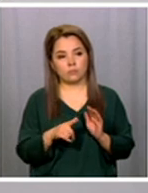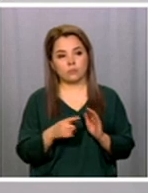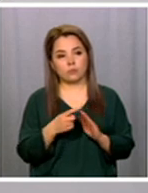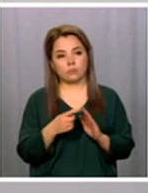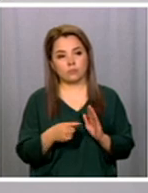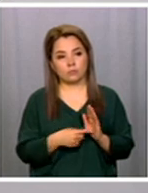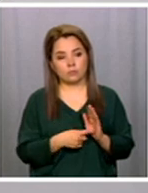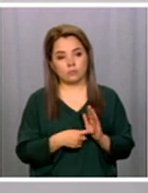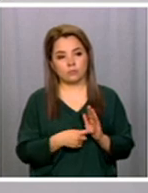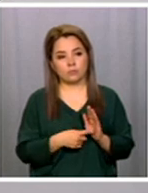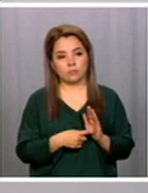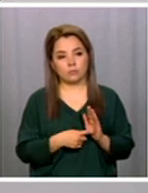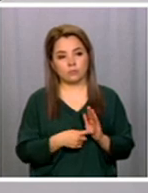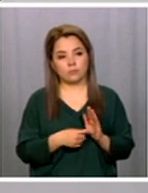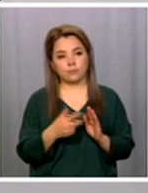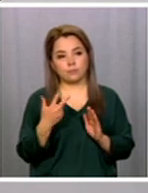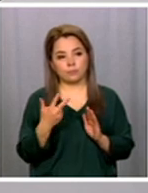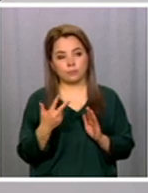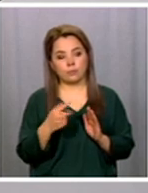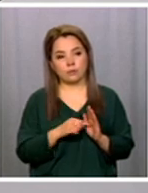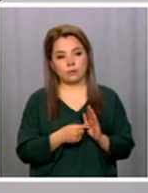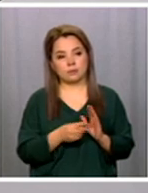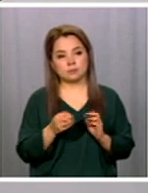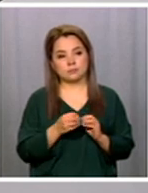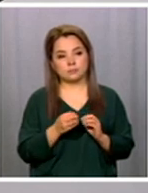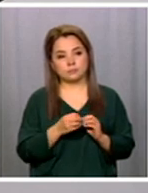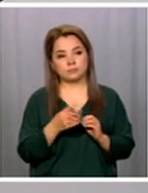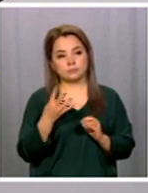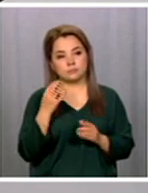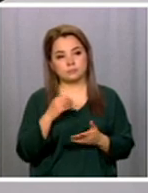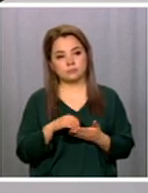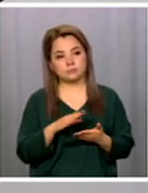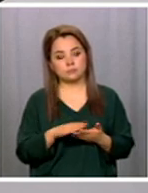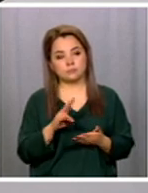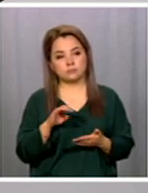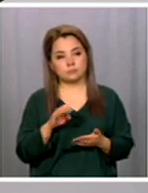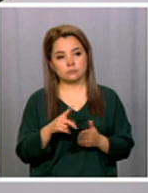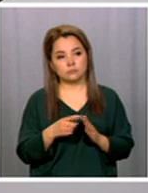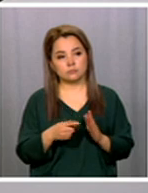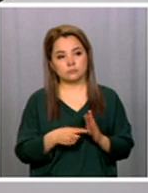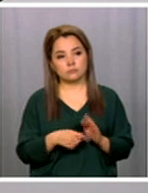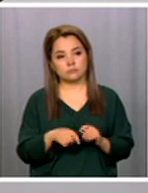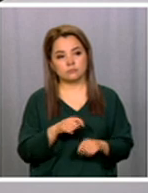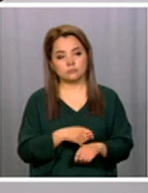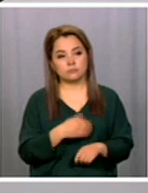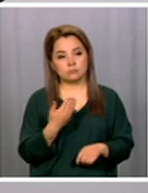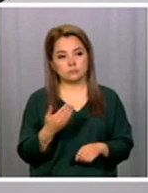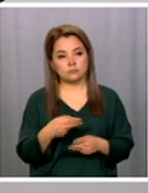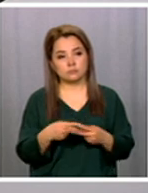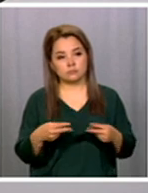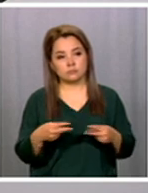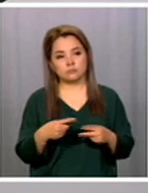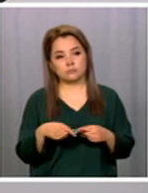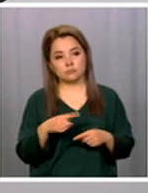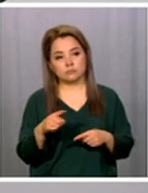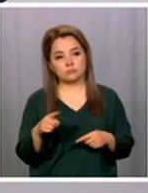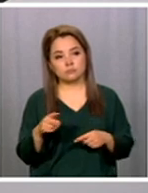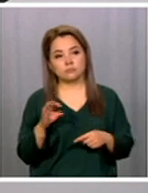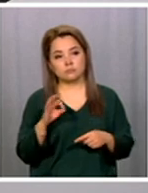бөлінген 3 көбейтілген 10-ның 4 дәрежесі ньютон бөлінген метр. Тең болады түбір астында